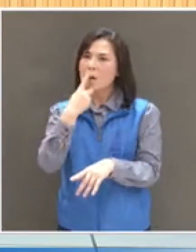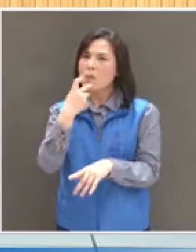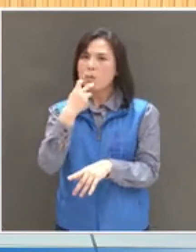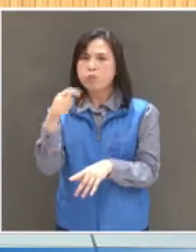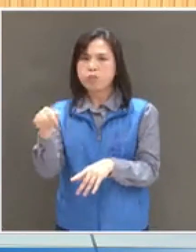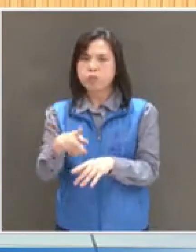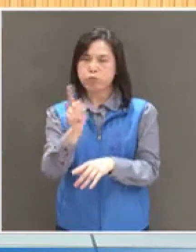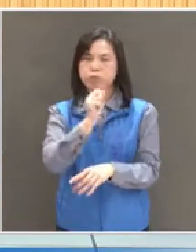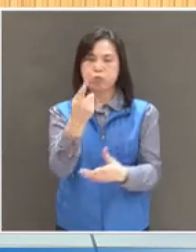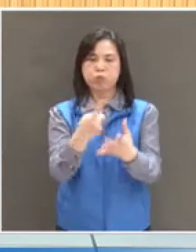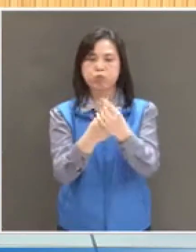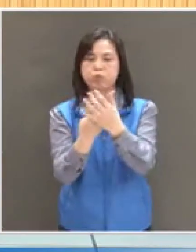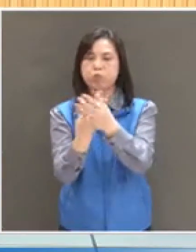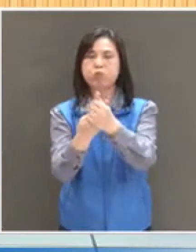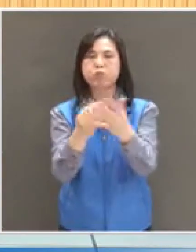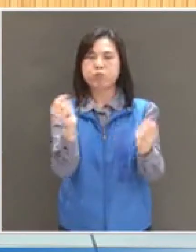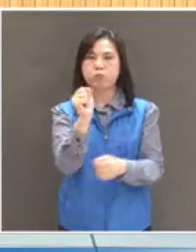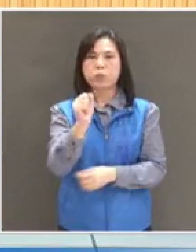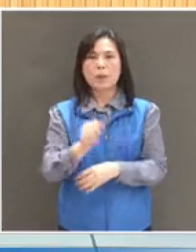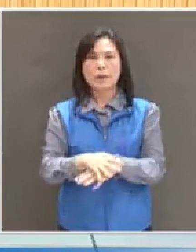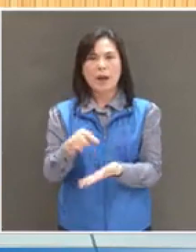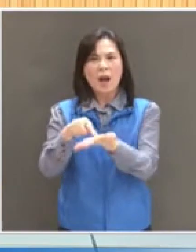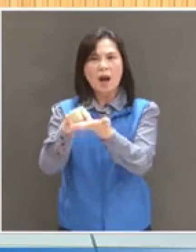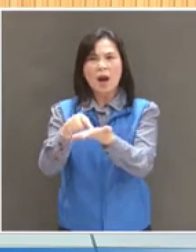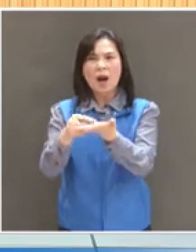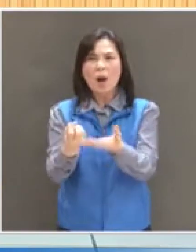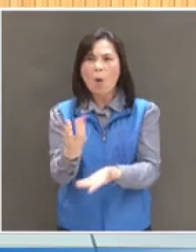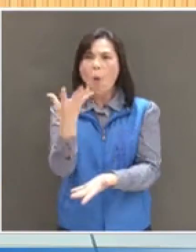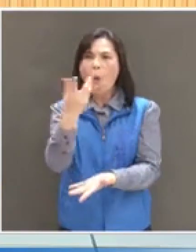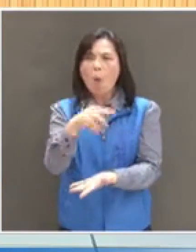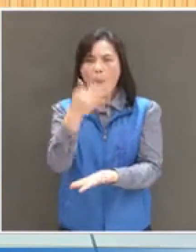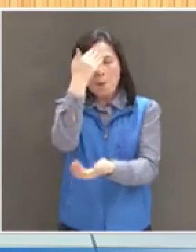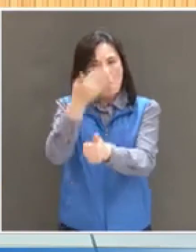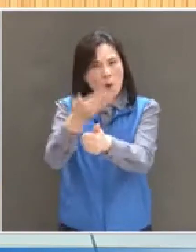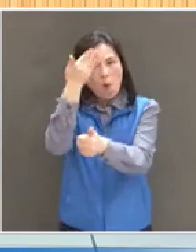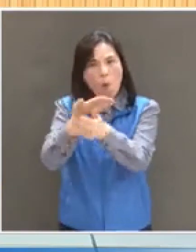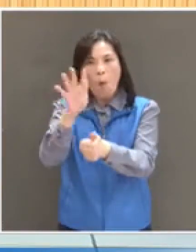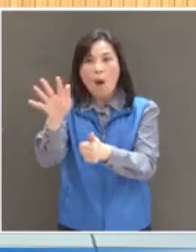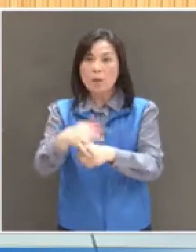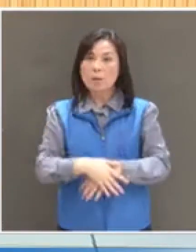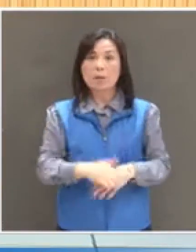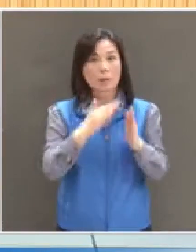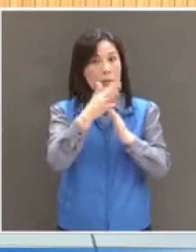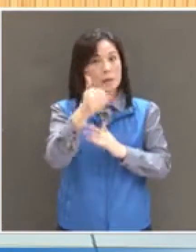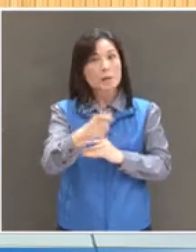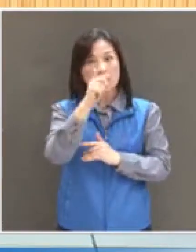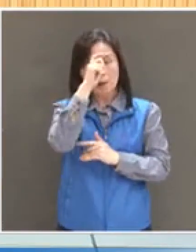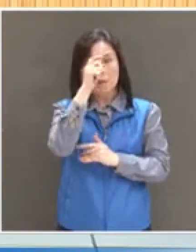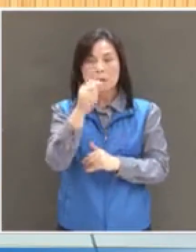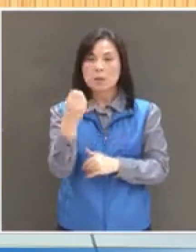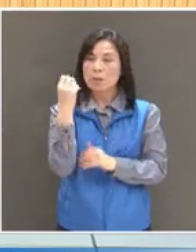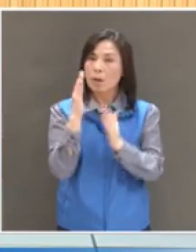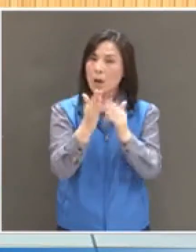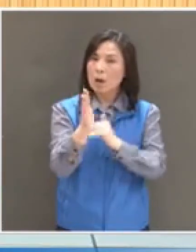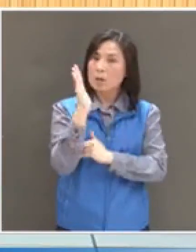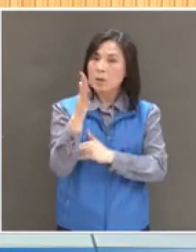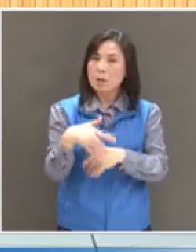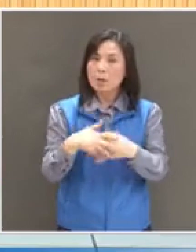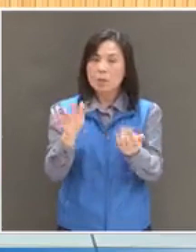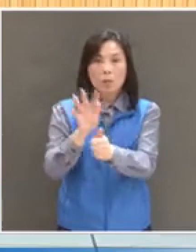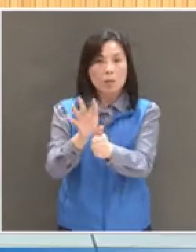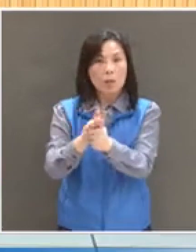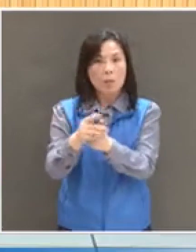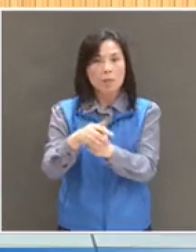陈时中还认为案子太多会有困扰跟干扰，请问市长会不会希望政府还是多帮忙协助取得疫